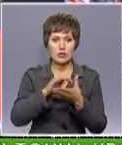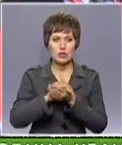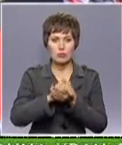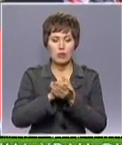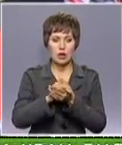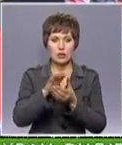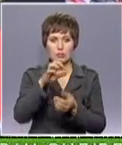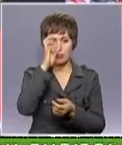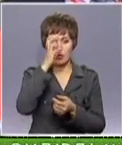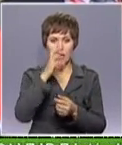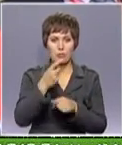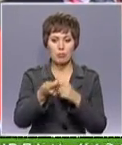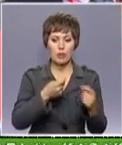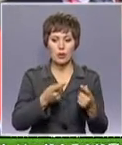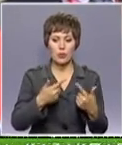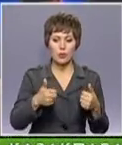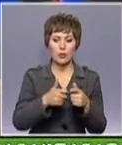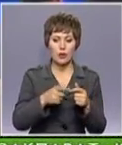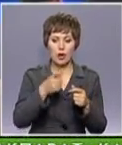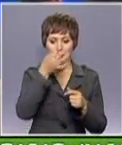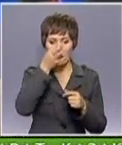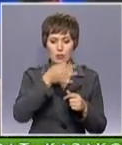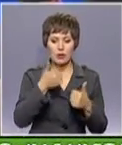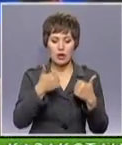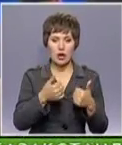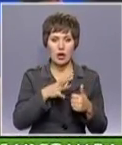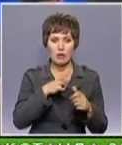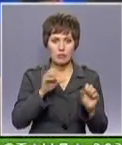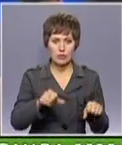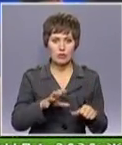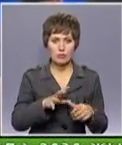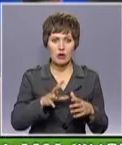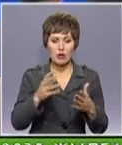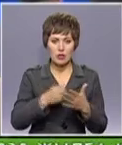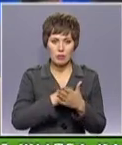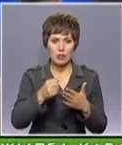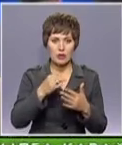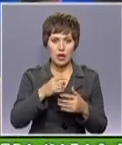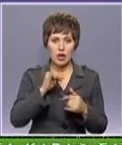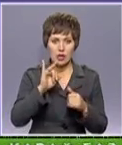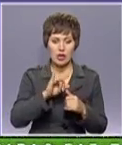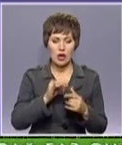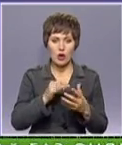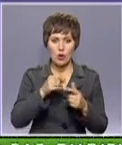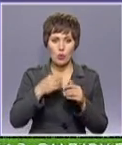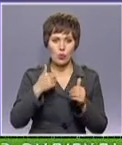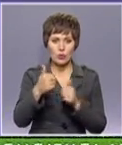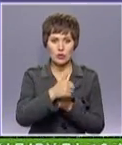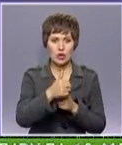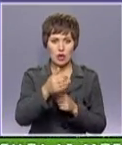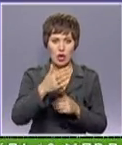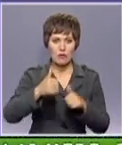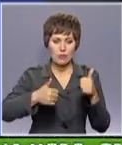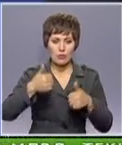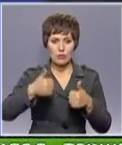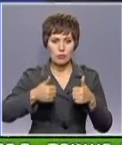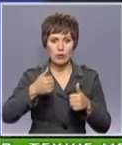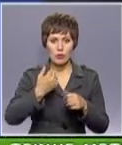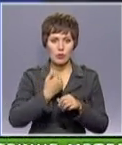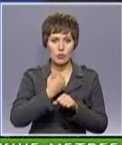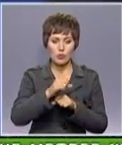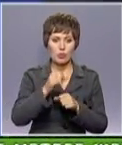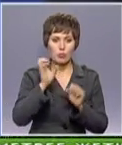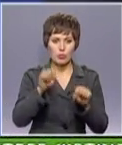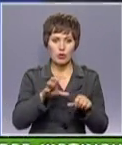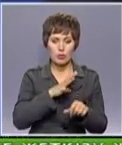ынтымақтастығы мемлекеттік басқарудың жақсы тәжірибесіне қол жеткізуге мүмкіндік береді және озық стандарт енгізіп бәсекеге қабілеттілікті жоғарылатады.